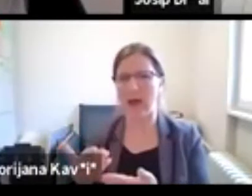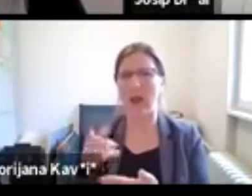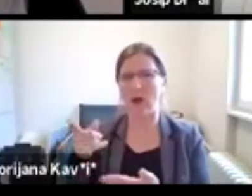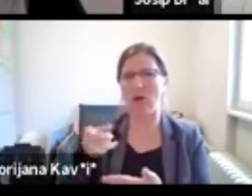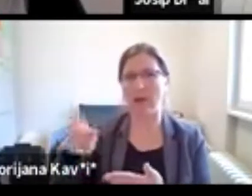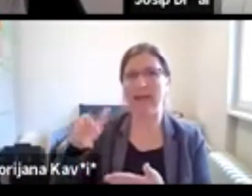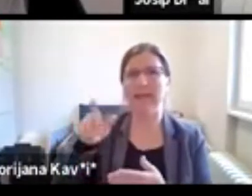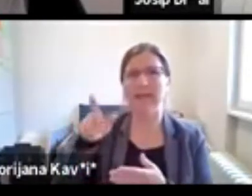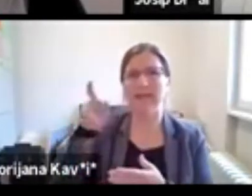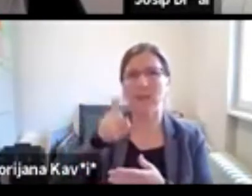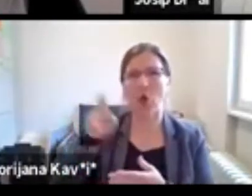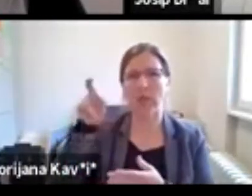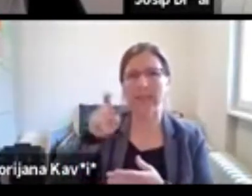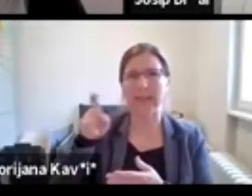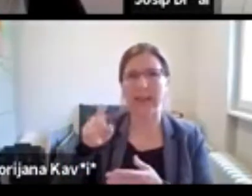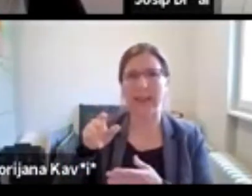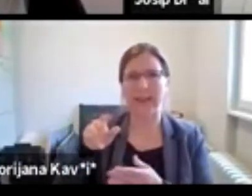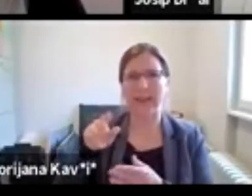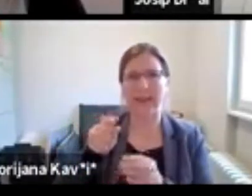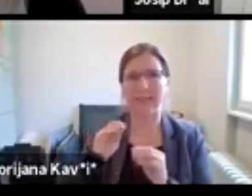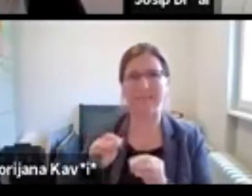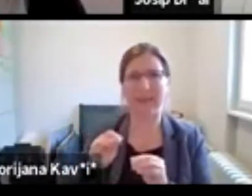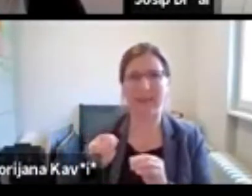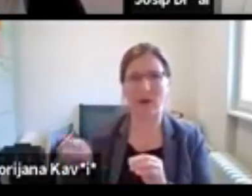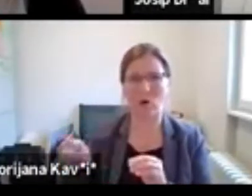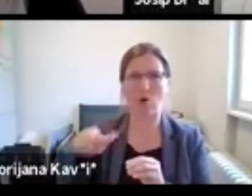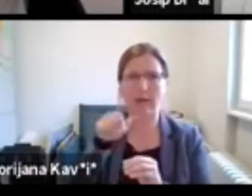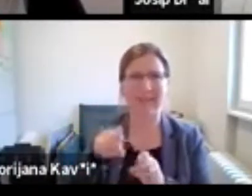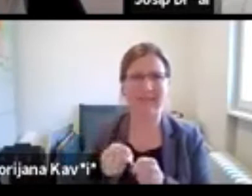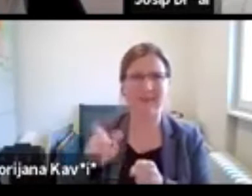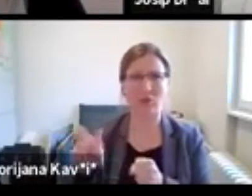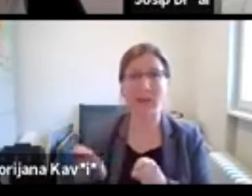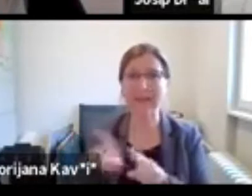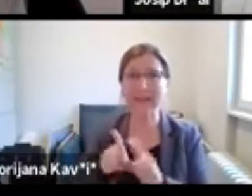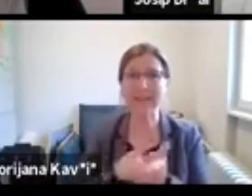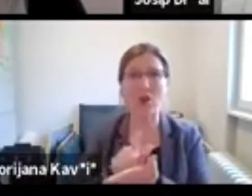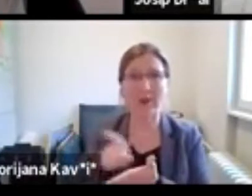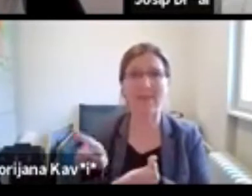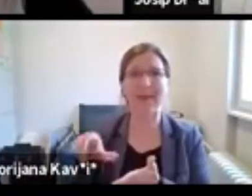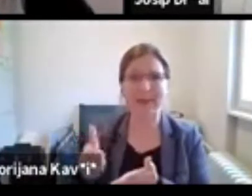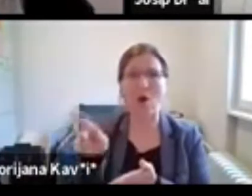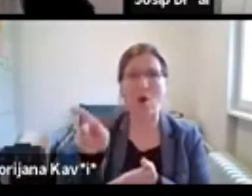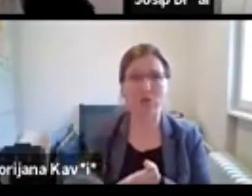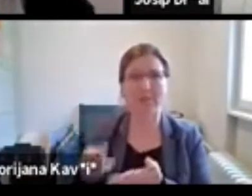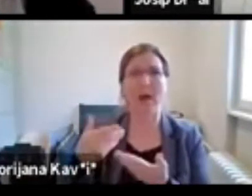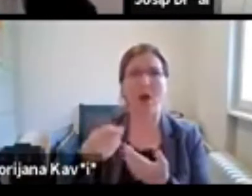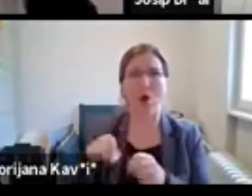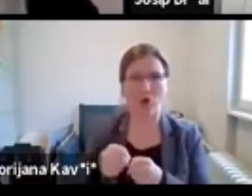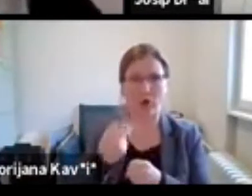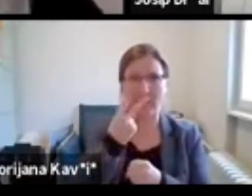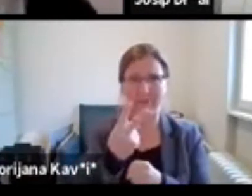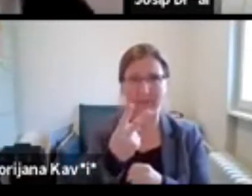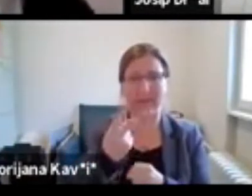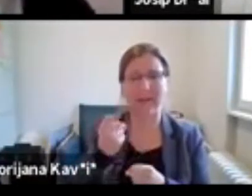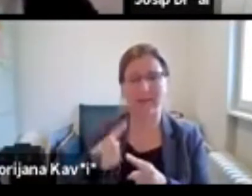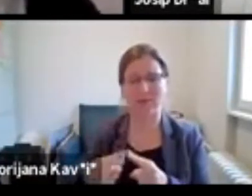socijalni pedagog, odnosno defektolog u našoj službi. Istovremeno je osoba oštećena vida. Dakle, njen doprinos